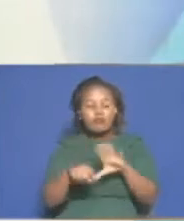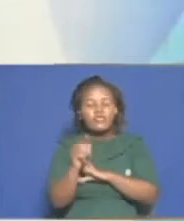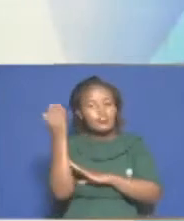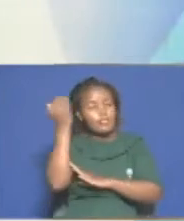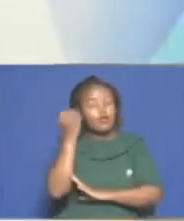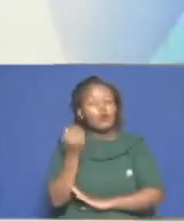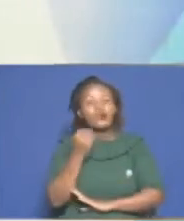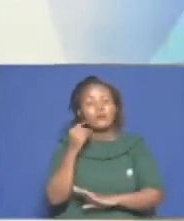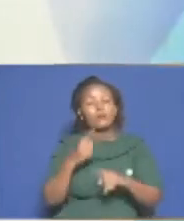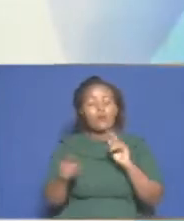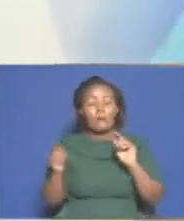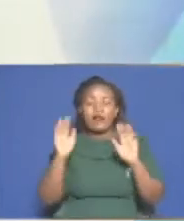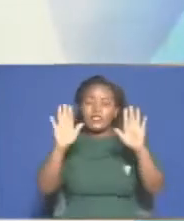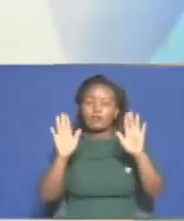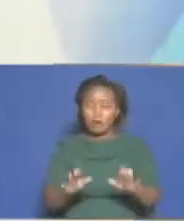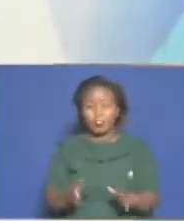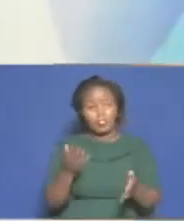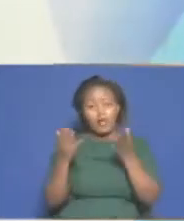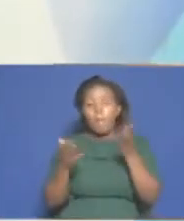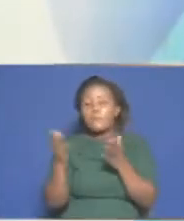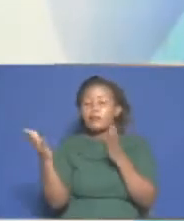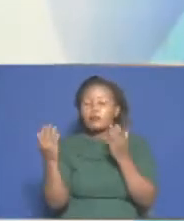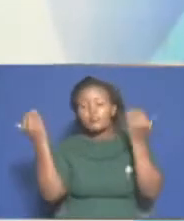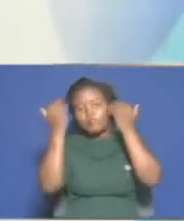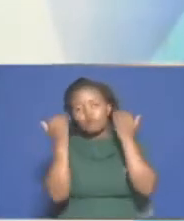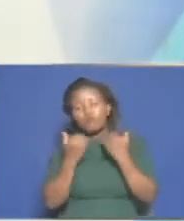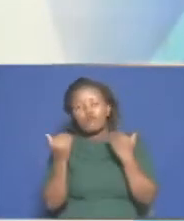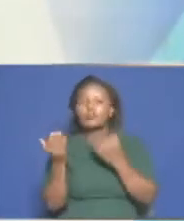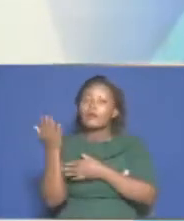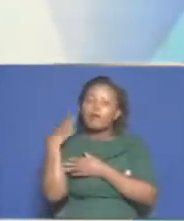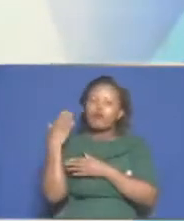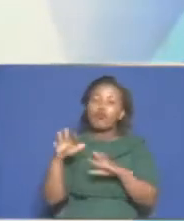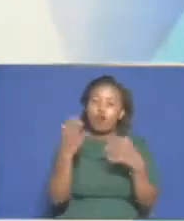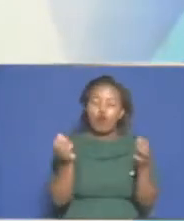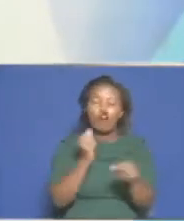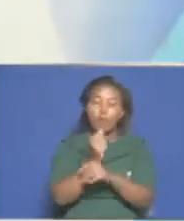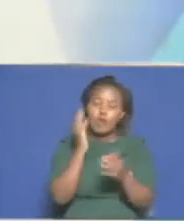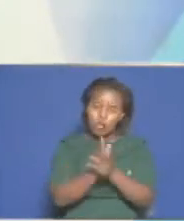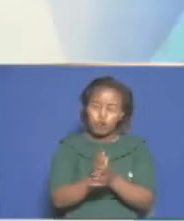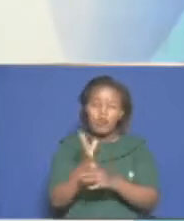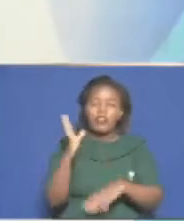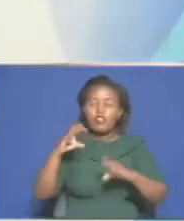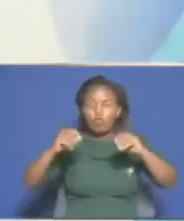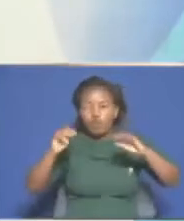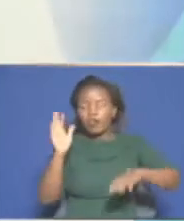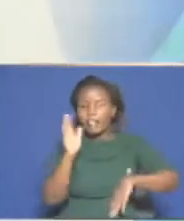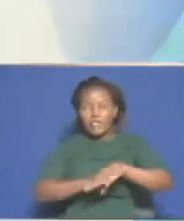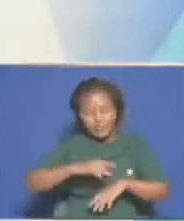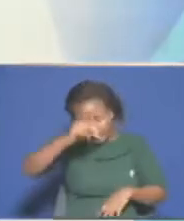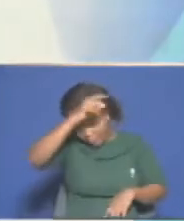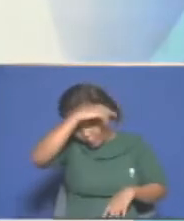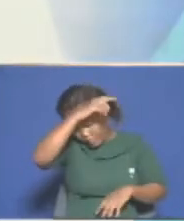raise issue kitambo, ama wangekuwa wamechukua mikakati kuweza ku make sure ya kwamba wanaweza ku qualify ki academy.